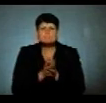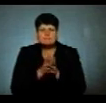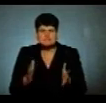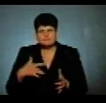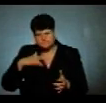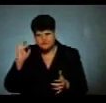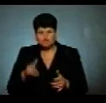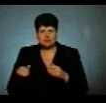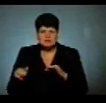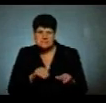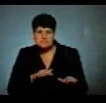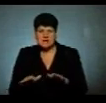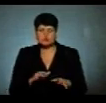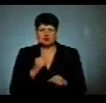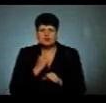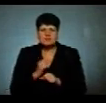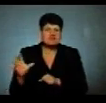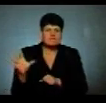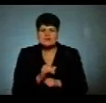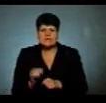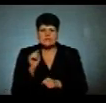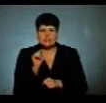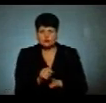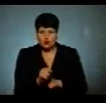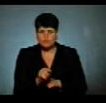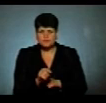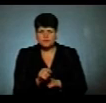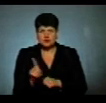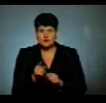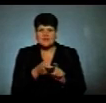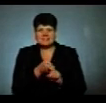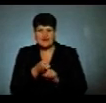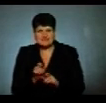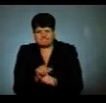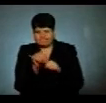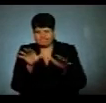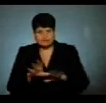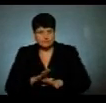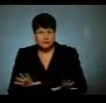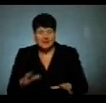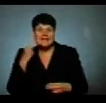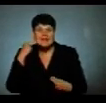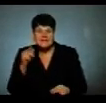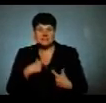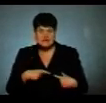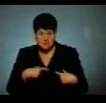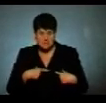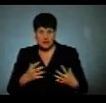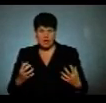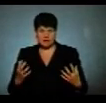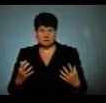жорсткі заходи для того, щоб зробити все для того, щоб інфекція не попала. Повірте, що краще себе обмежити